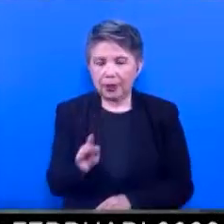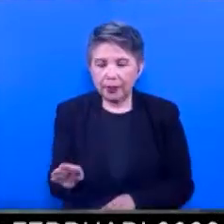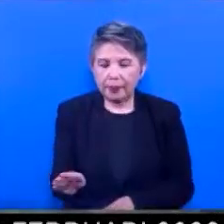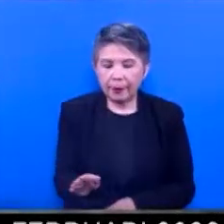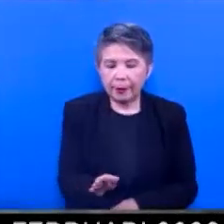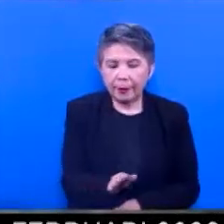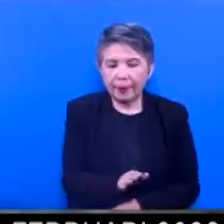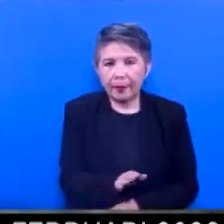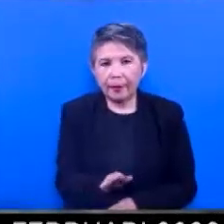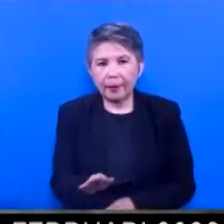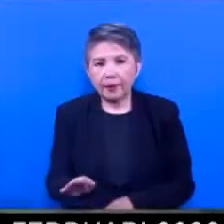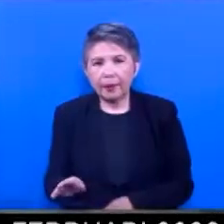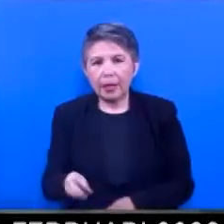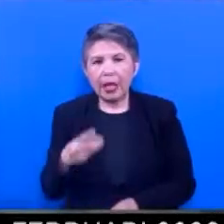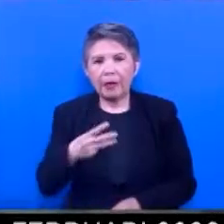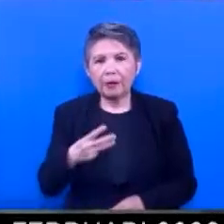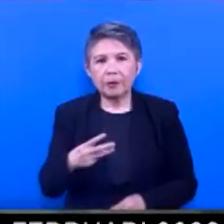Efeknya nek dikasar, kenapa Pak?